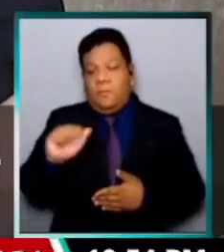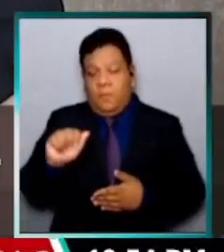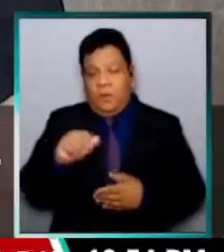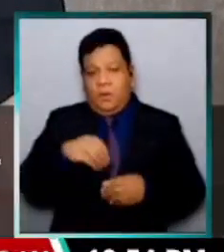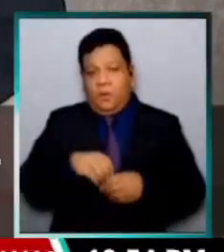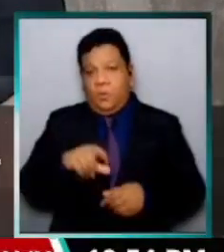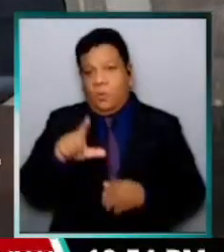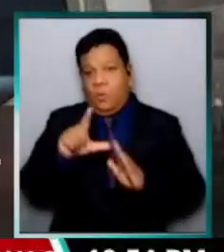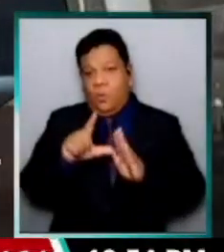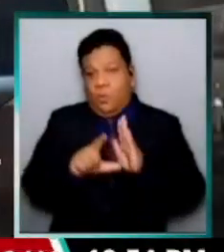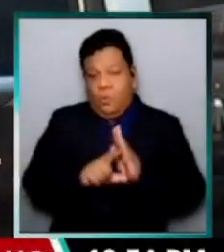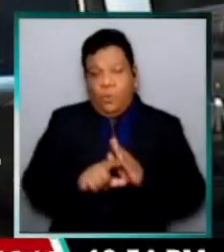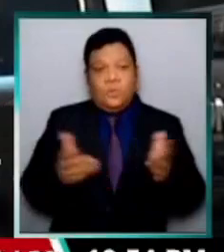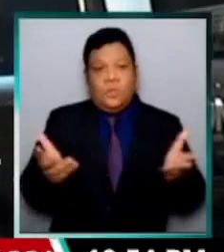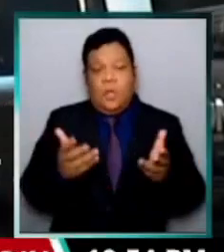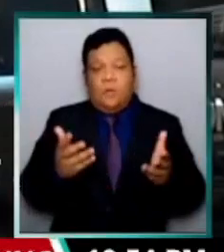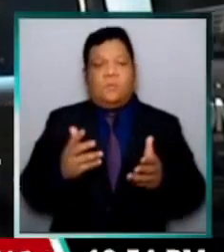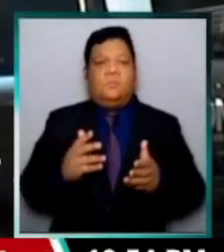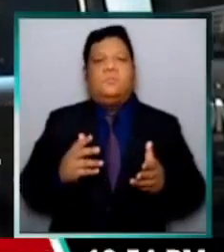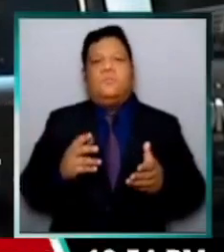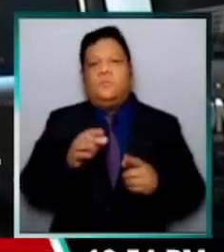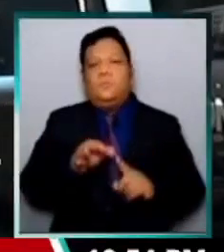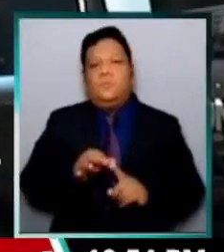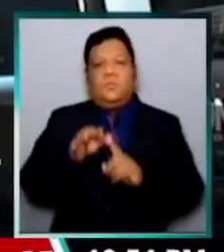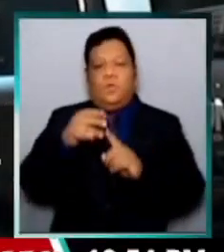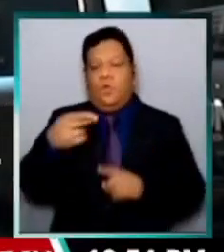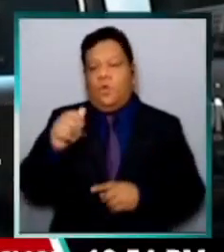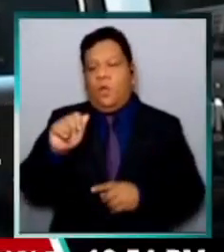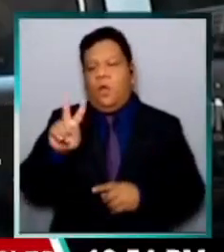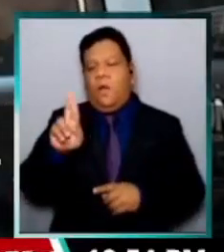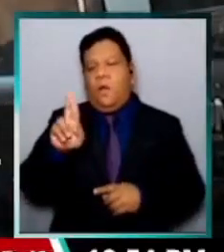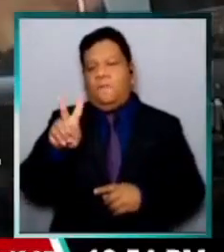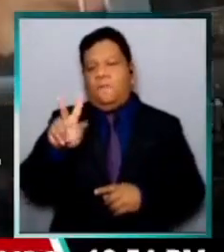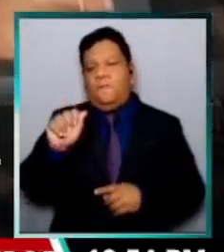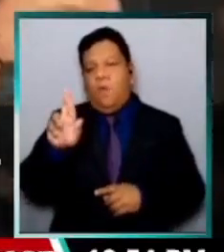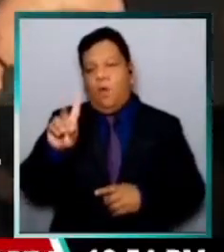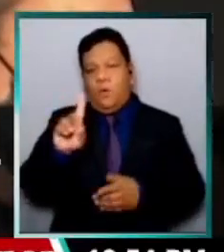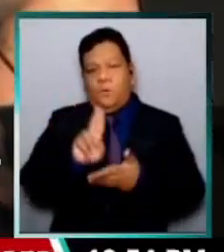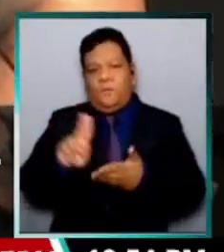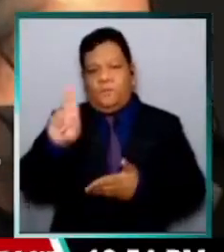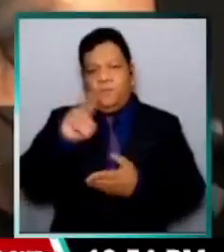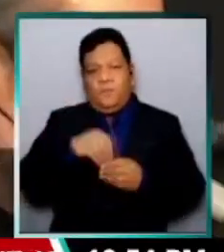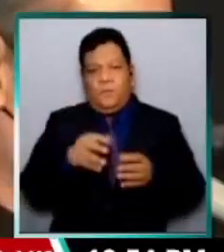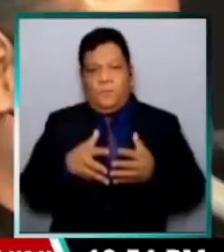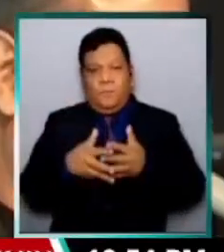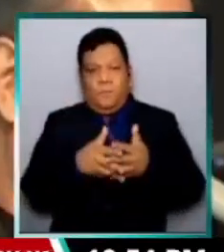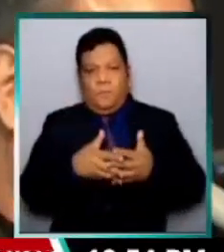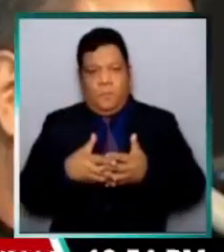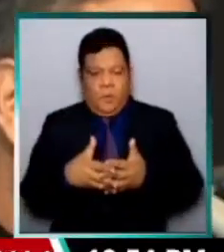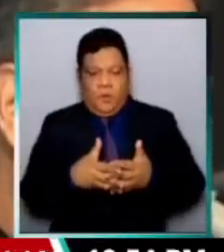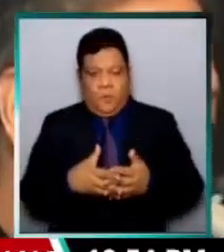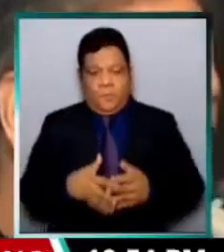sa prestigyosong Harvard University sa Amerika. Sandra Aguinaldo, GMA News.